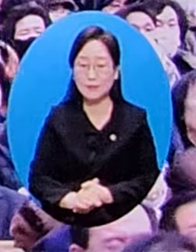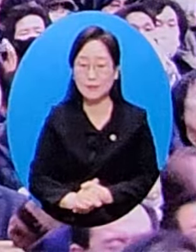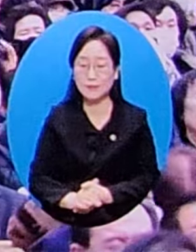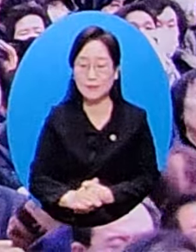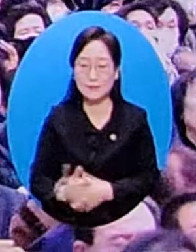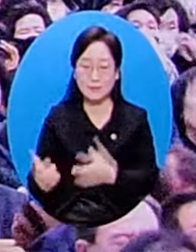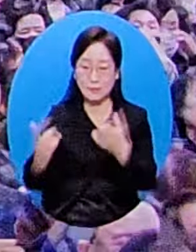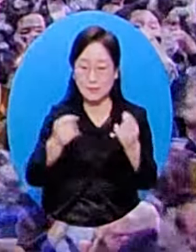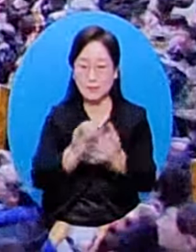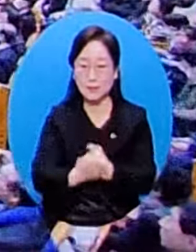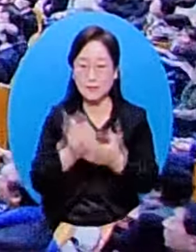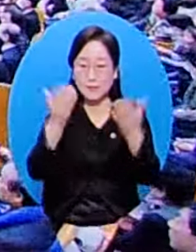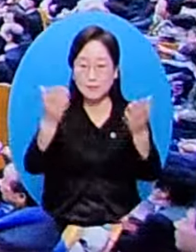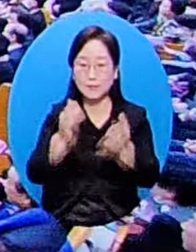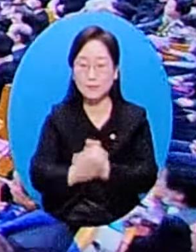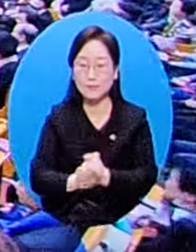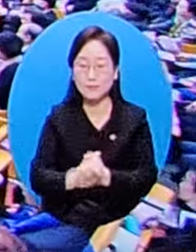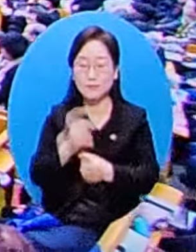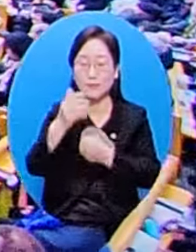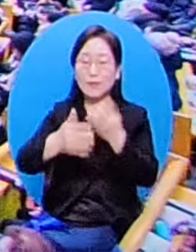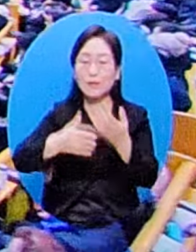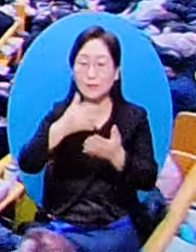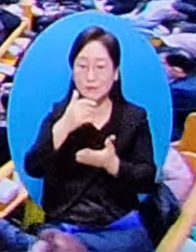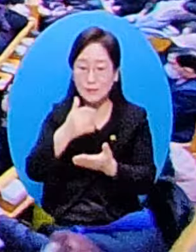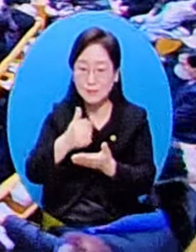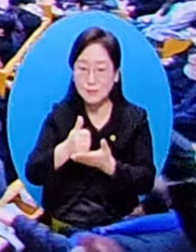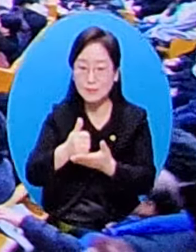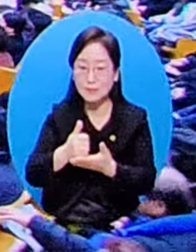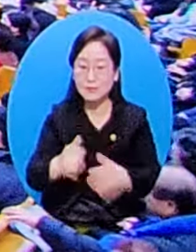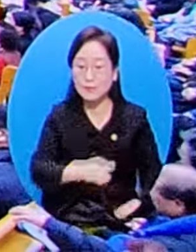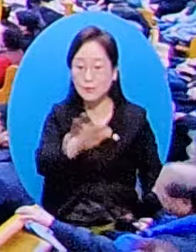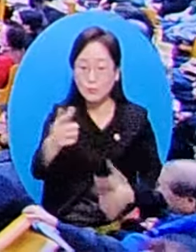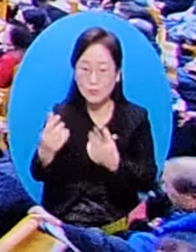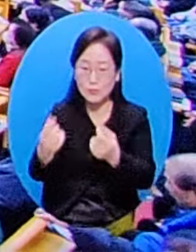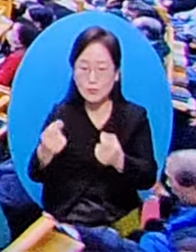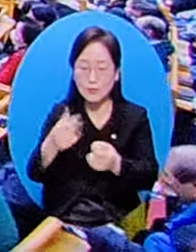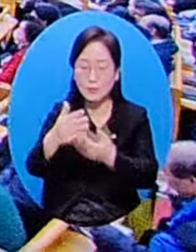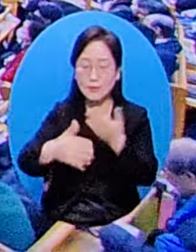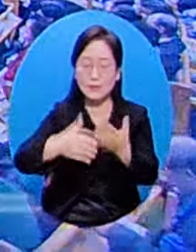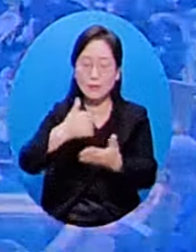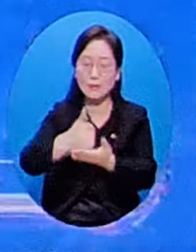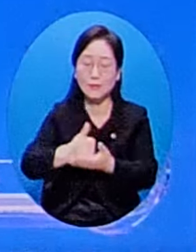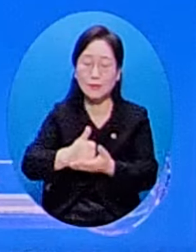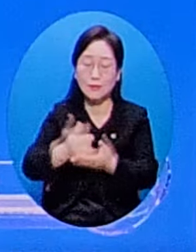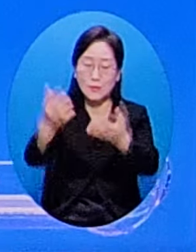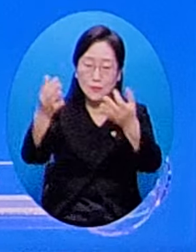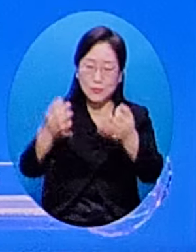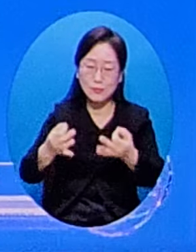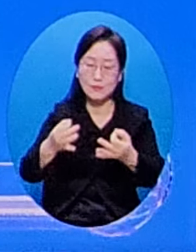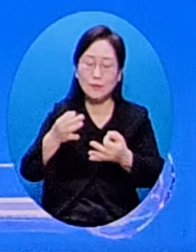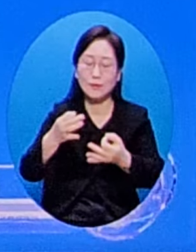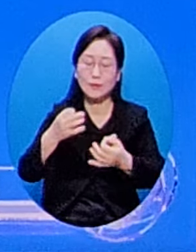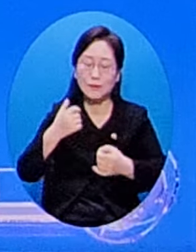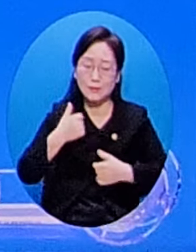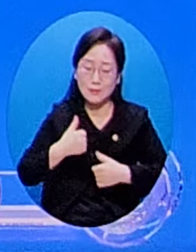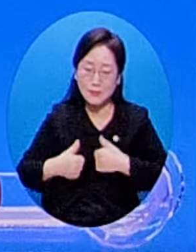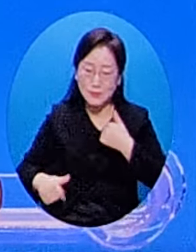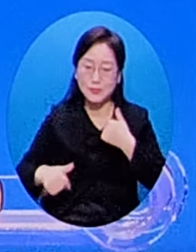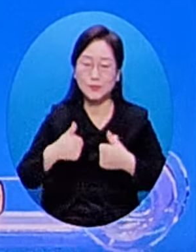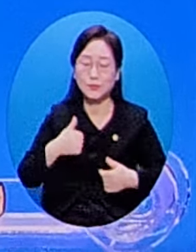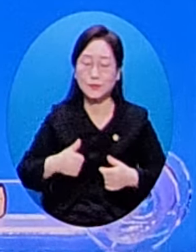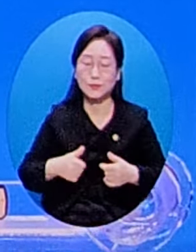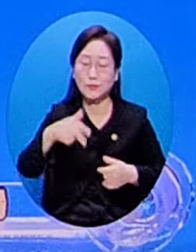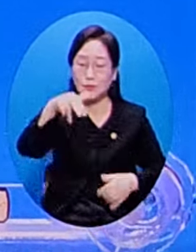이제 우리 기도하는 시간입니다. 하나님, 우리도 하나님 앞에서 하나님 기뻐하시는